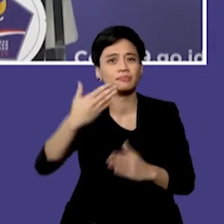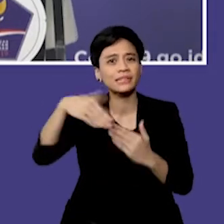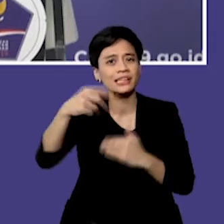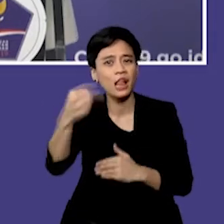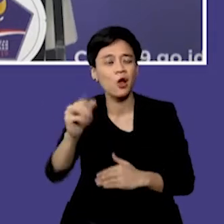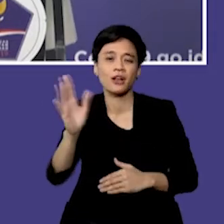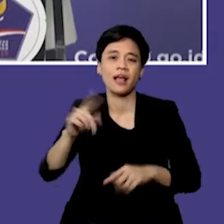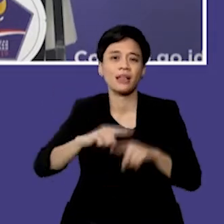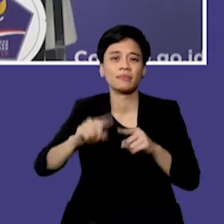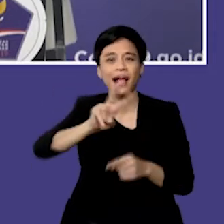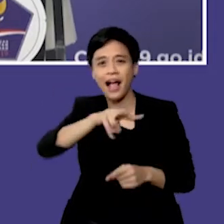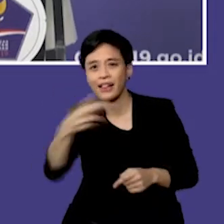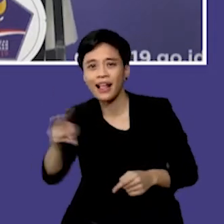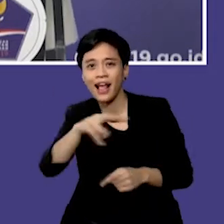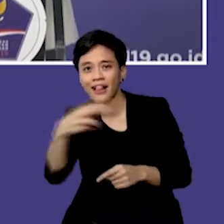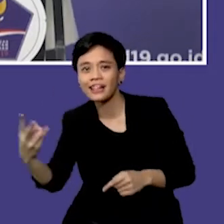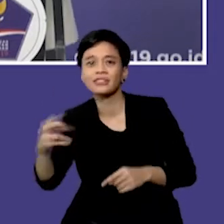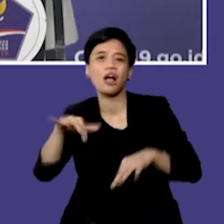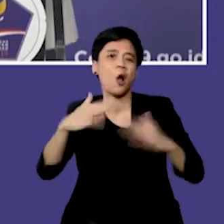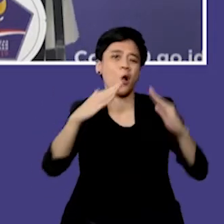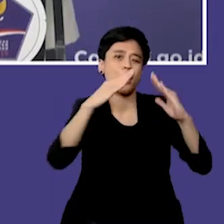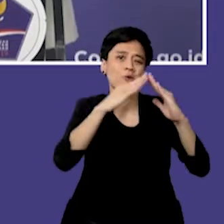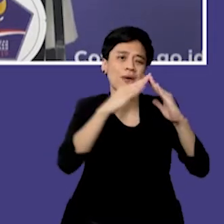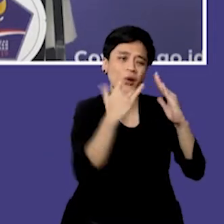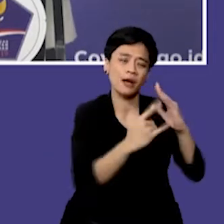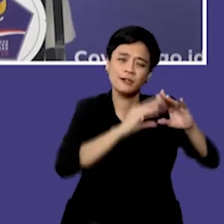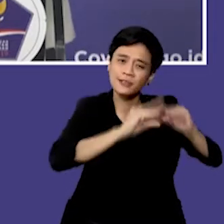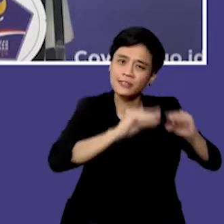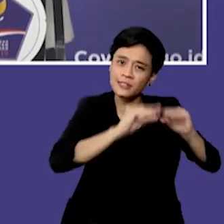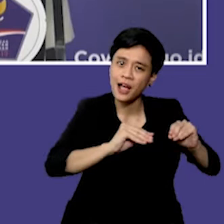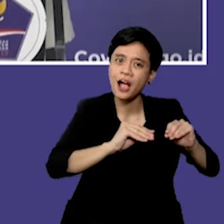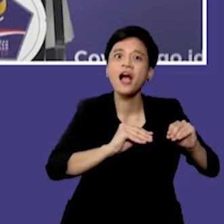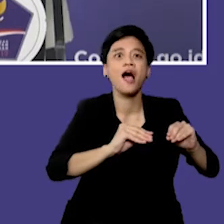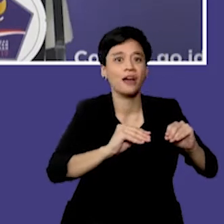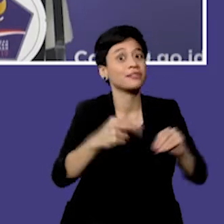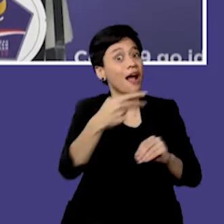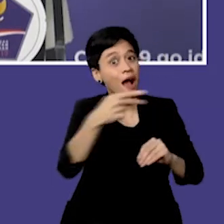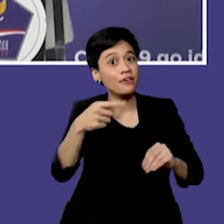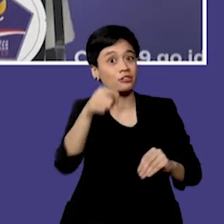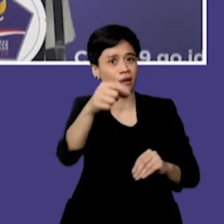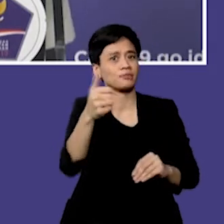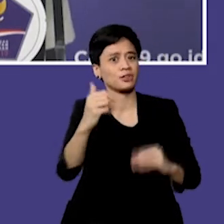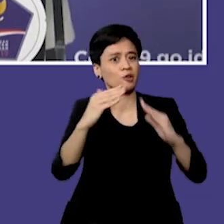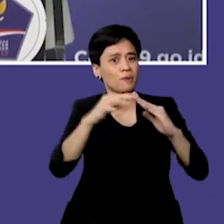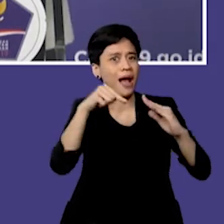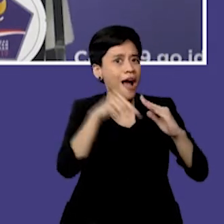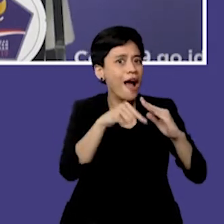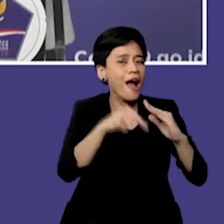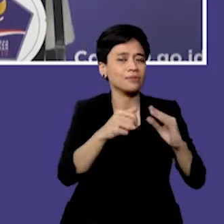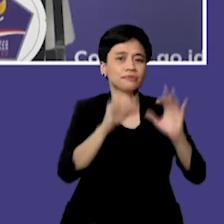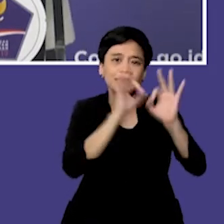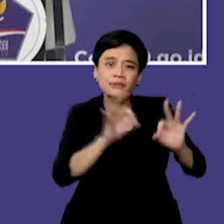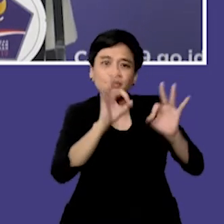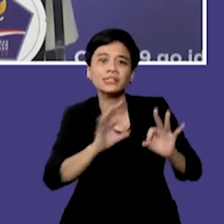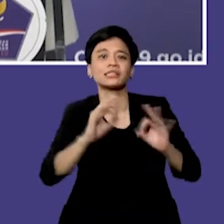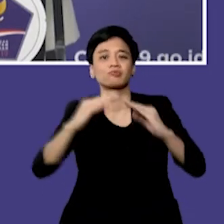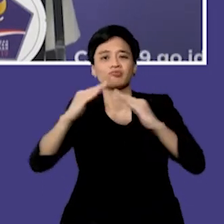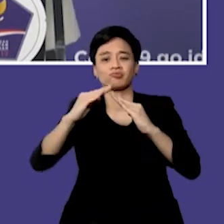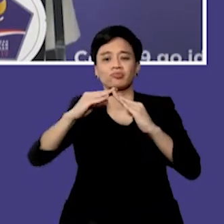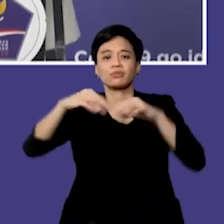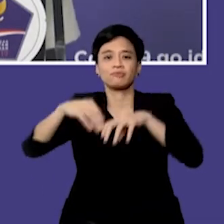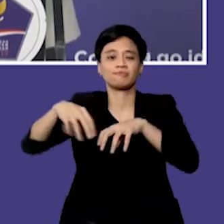dan bisa bekerja dari rumah atau work from home, memberikan kita waktu untuk melakukan pemberantasan sarang nyamuk di rumah dan lingkungan sekitar rumah